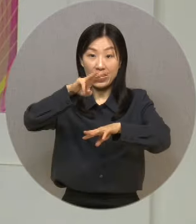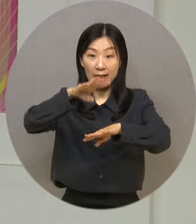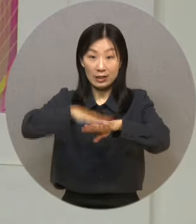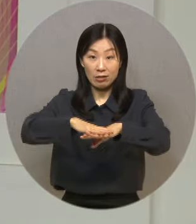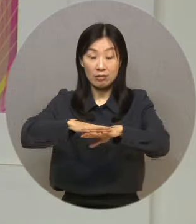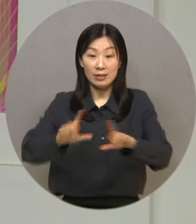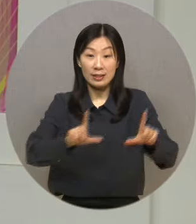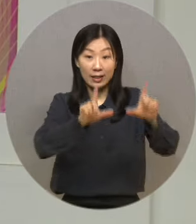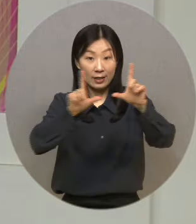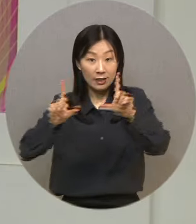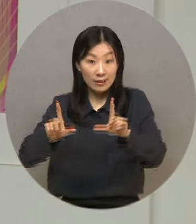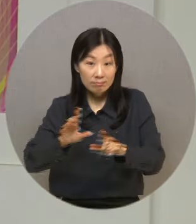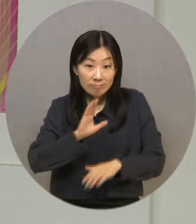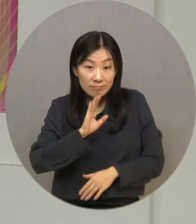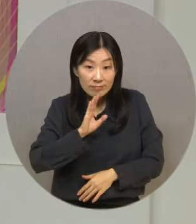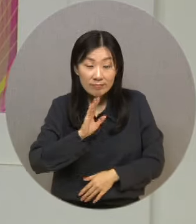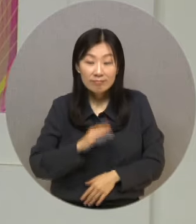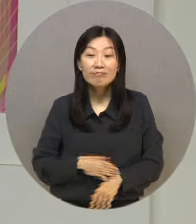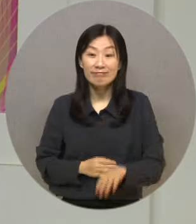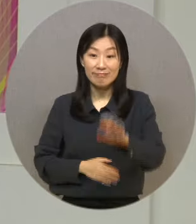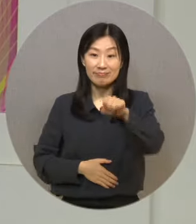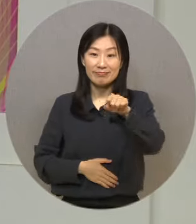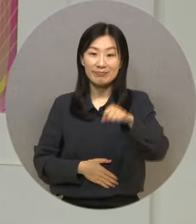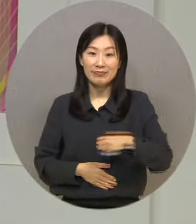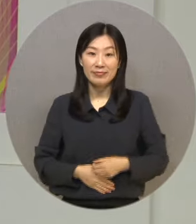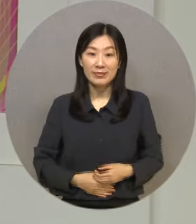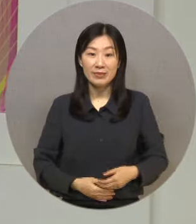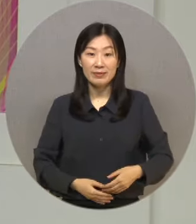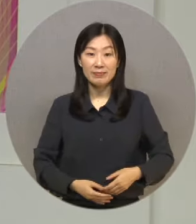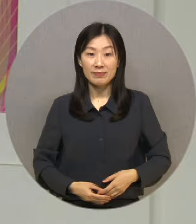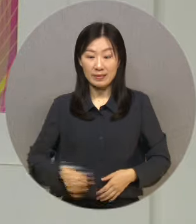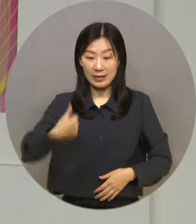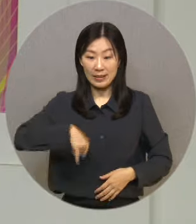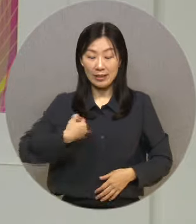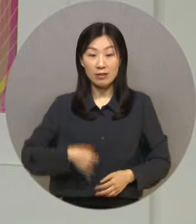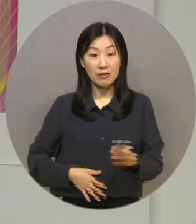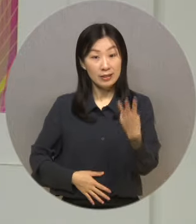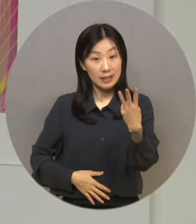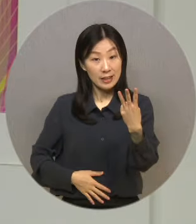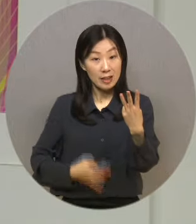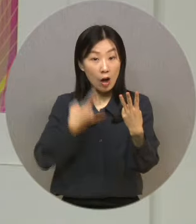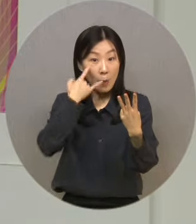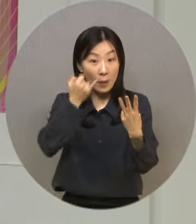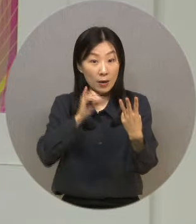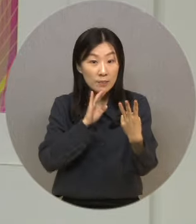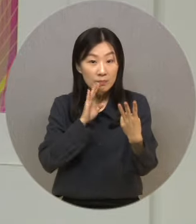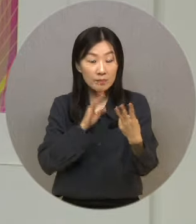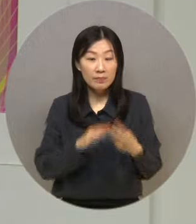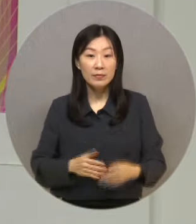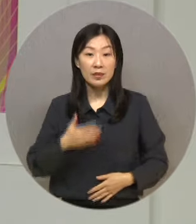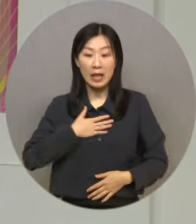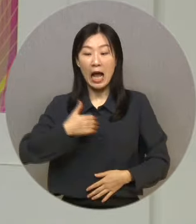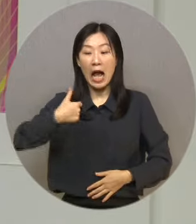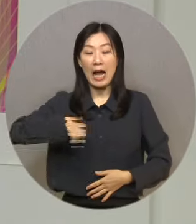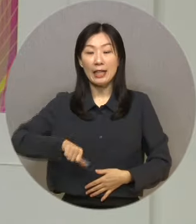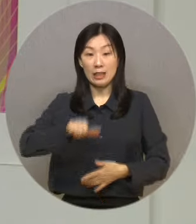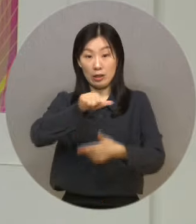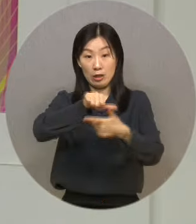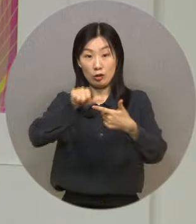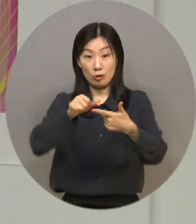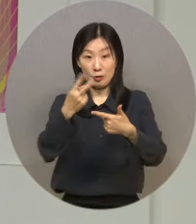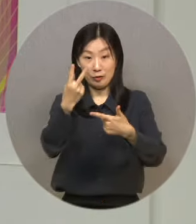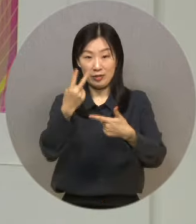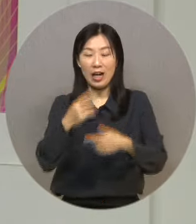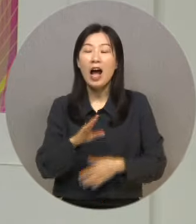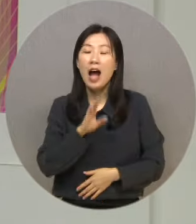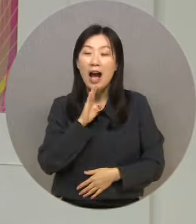들었습니다. 네. 그 아이 셋을 둔 엄마 맞으시죠? 아, 저희 아들 둘이에요. 아들 둘이에요?